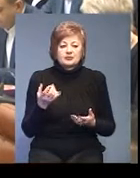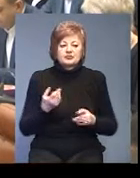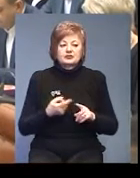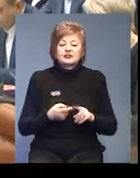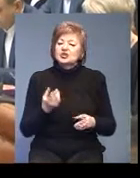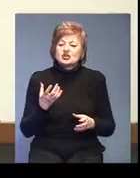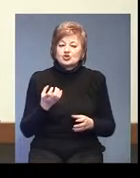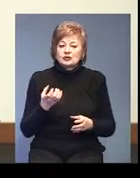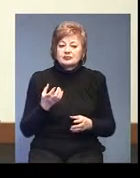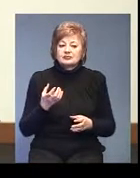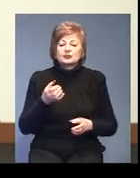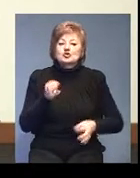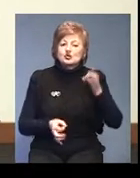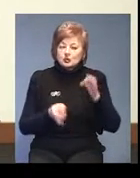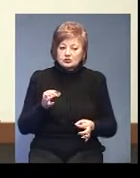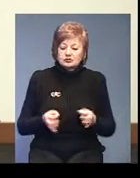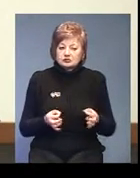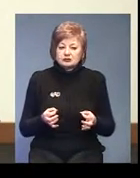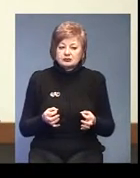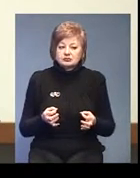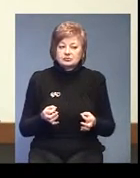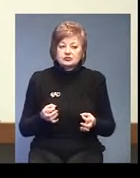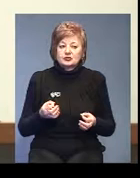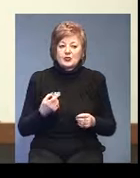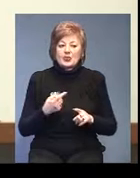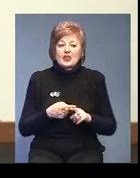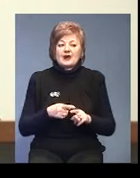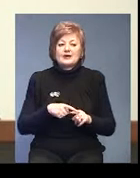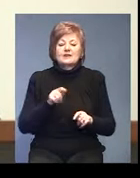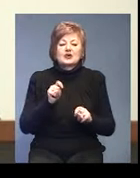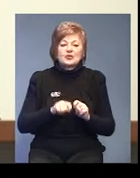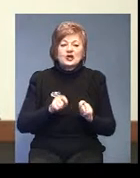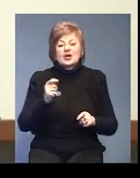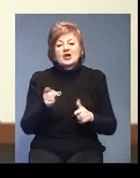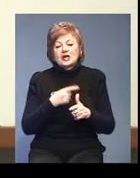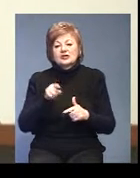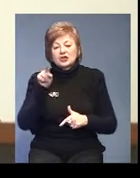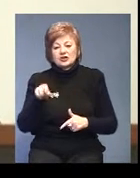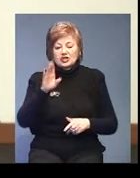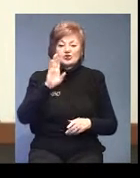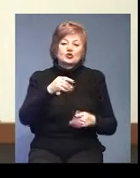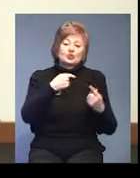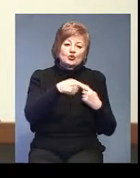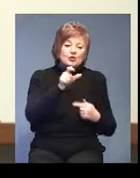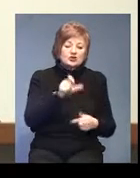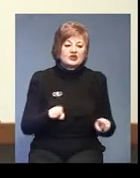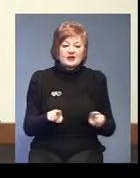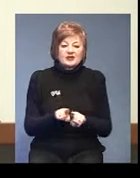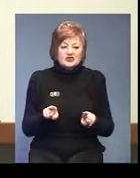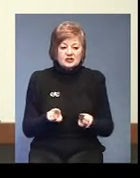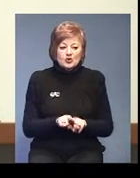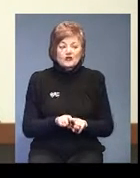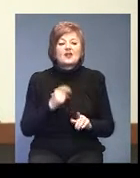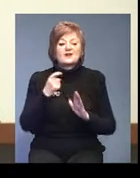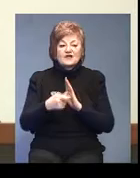Якщо суд... І чи це буде Пустоваров, чи це буде ще хтось, визнає,